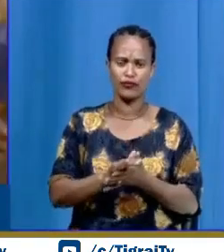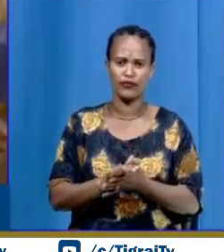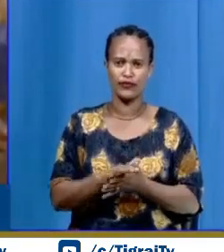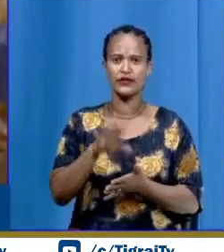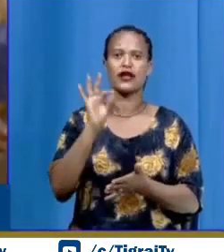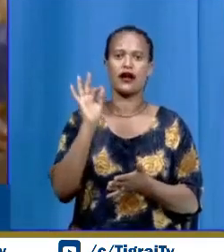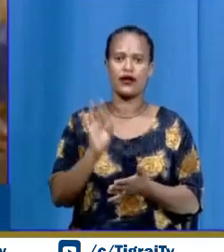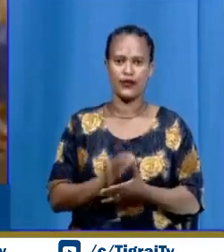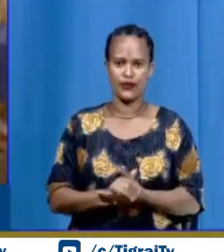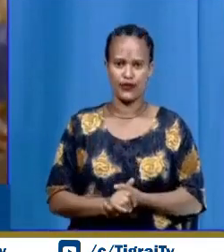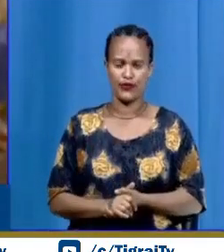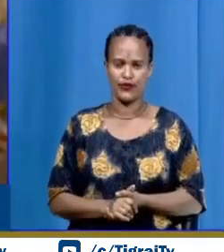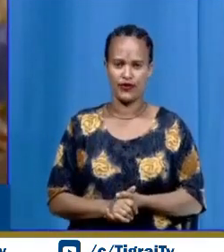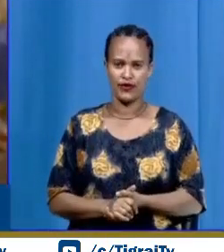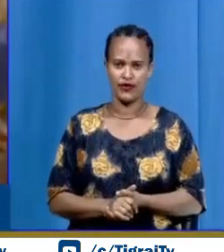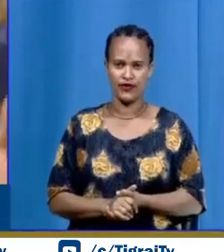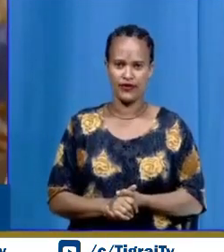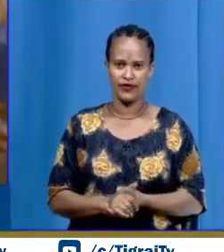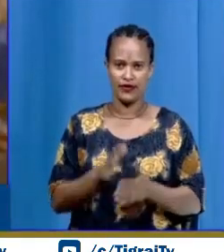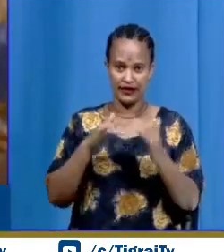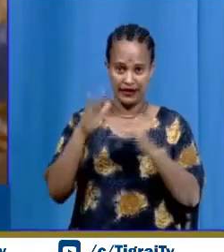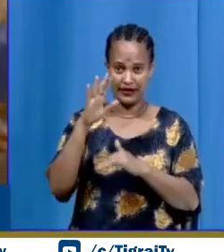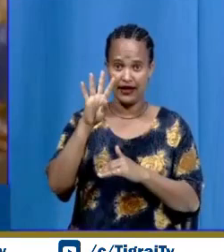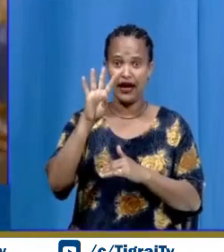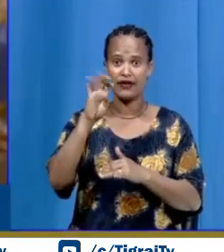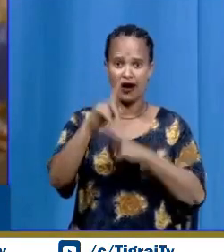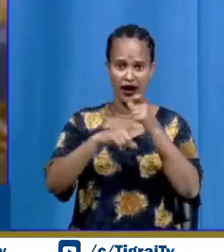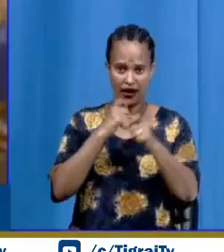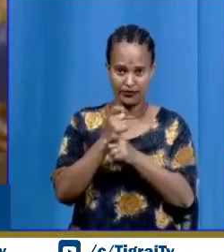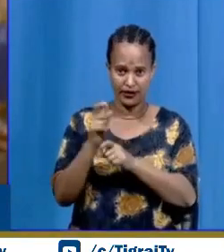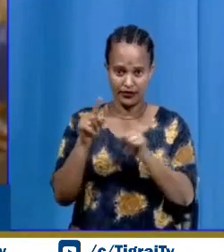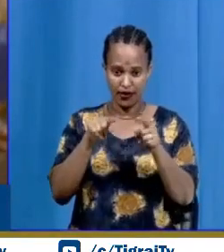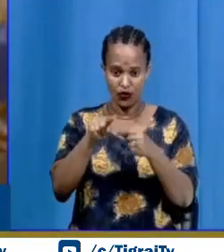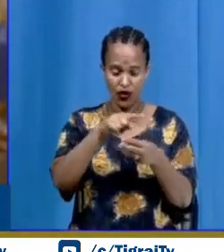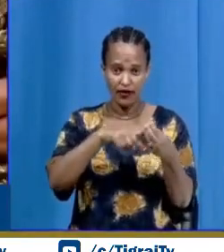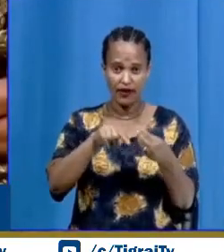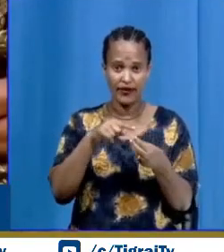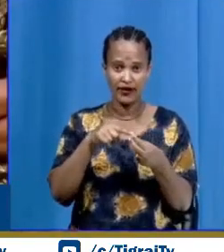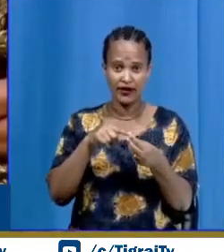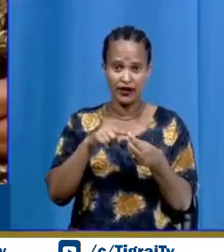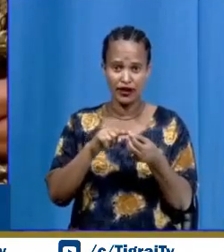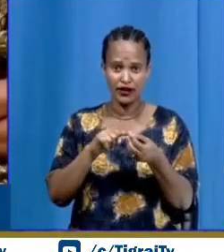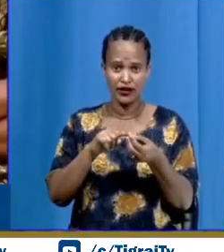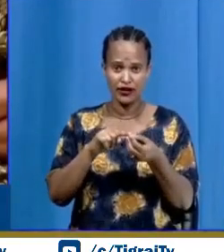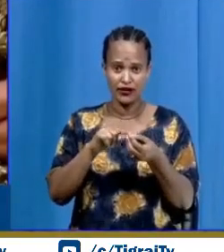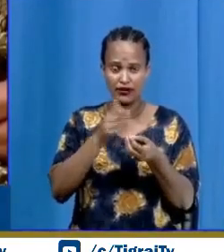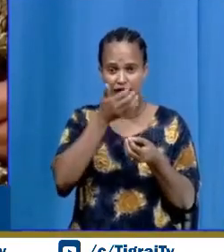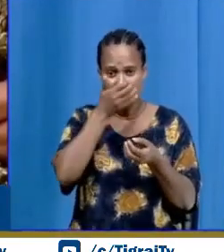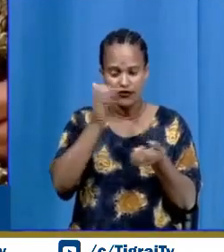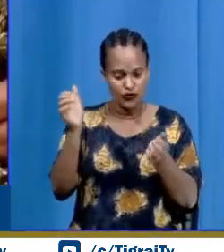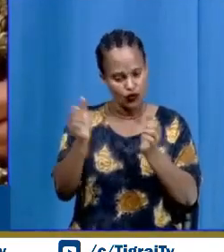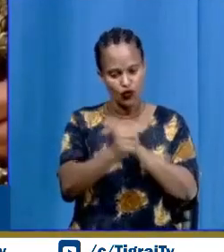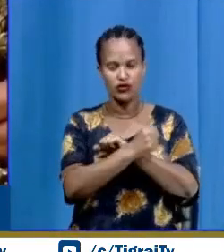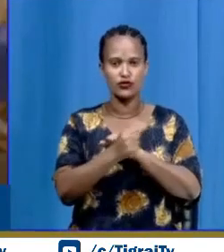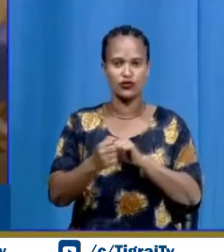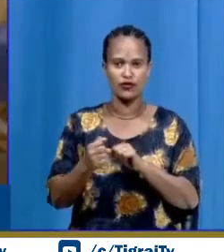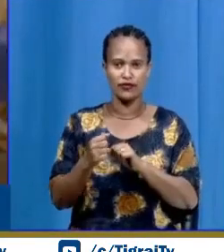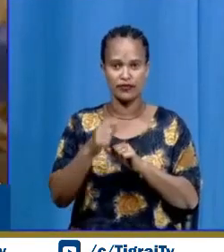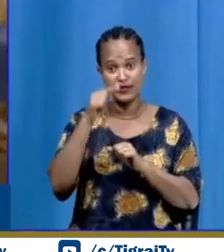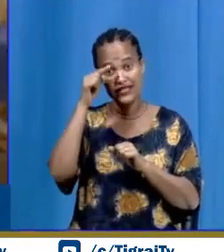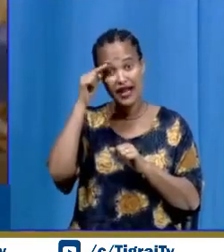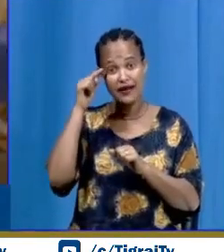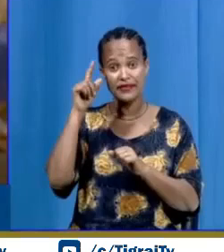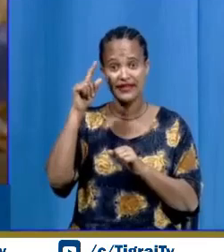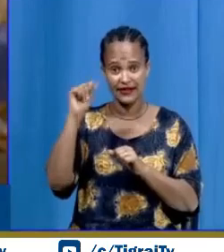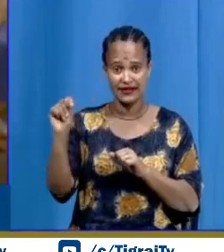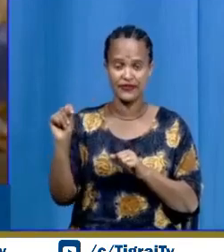ሞይቶም ዝተገነ እዩ። ልዕሊ 40 ዝኾነ ካብቲ ከባቢ ንሱ ጨው ወሲድዎም እዩ። ብጸለምቲ እውን